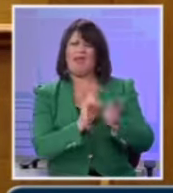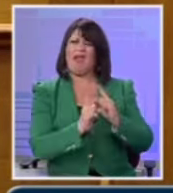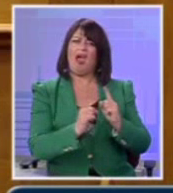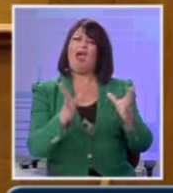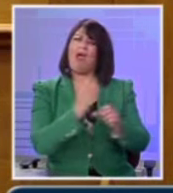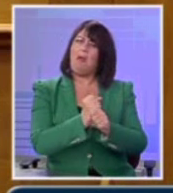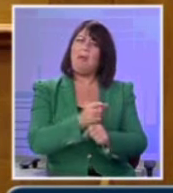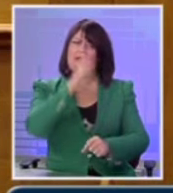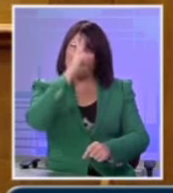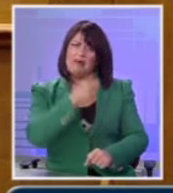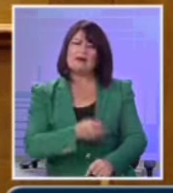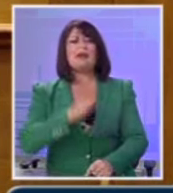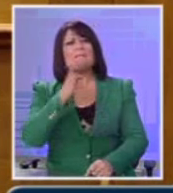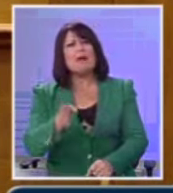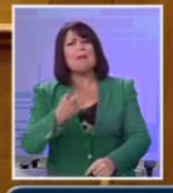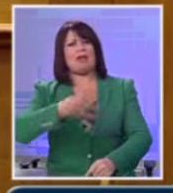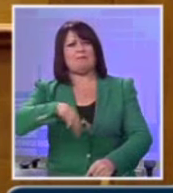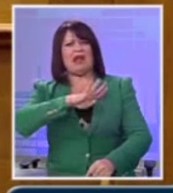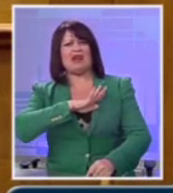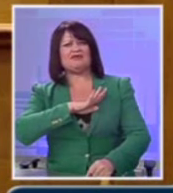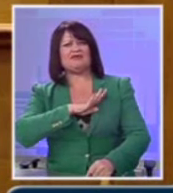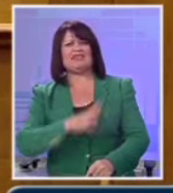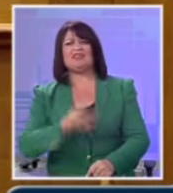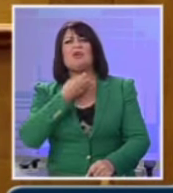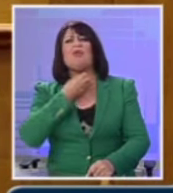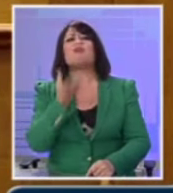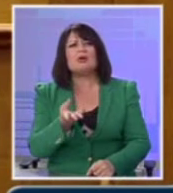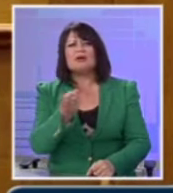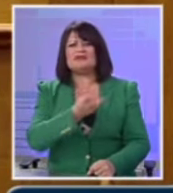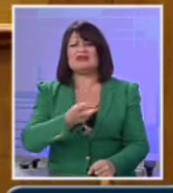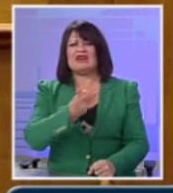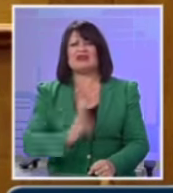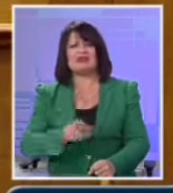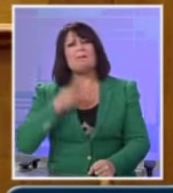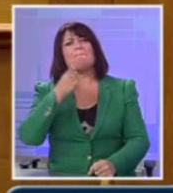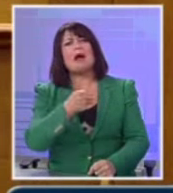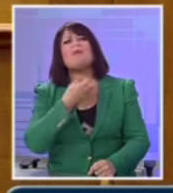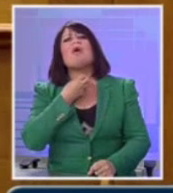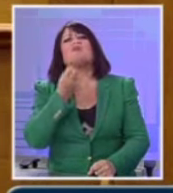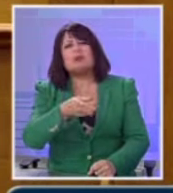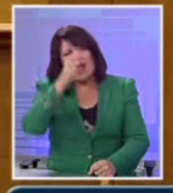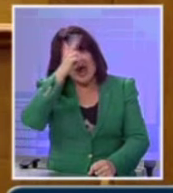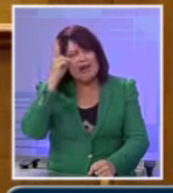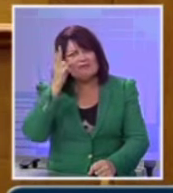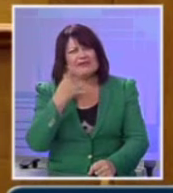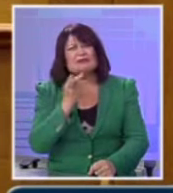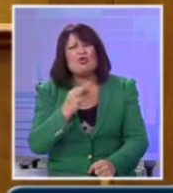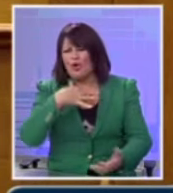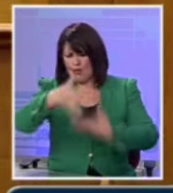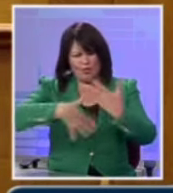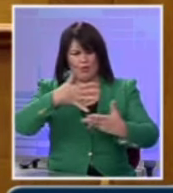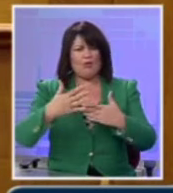Γερμανούς, όταν πάμε στην Παλαιστίνη πουλήσανε τη Στριμερή, όταν πάμε στη Στριμερή πουλήσανε τους Άραβες. Γιατί αυτό το